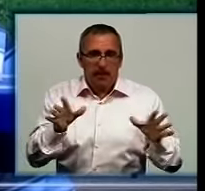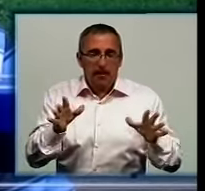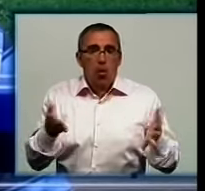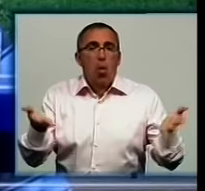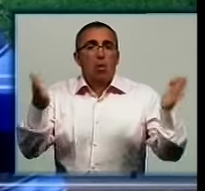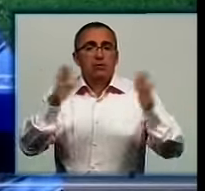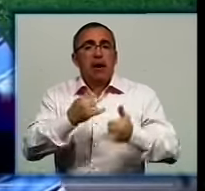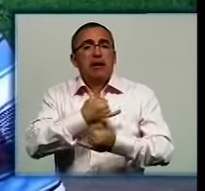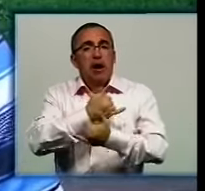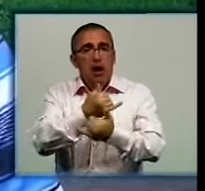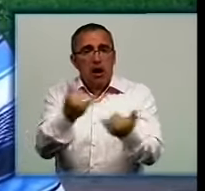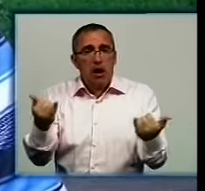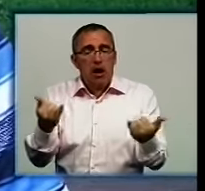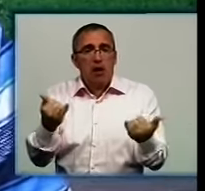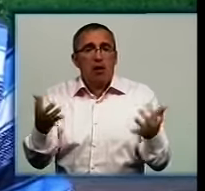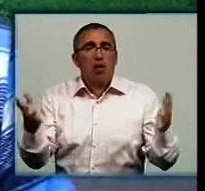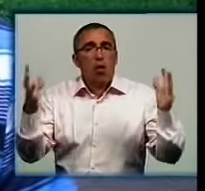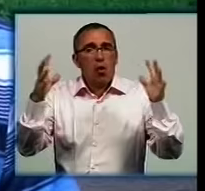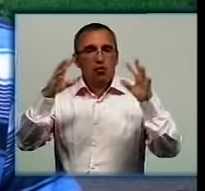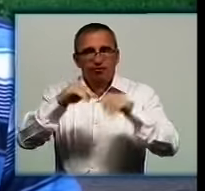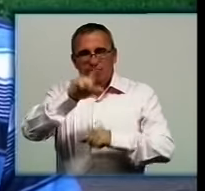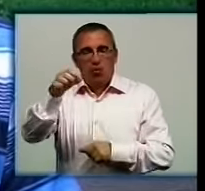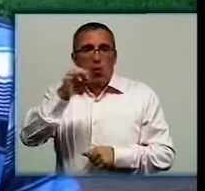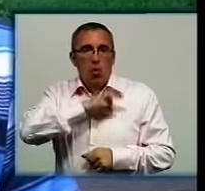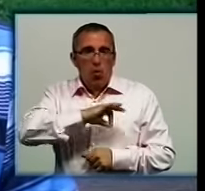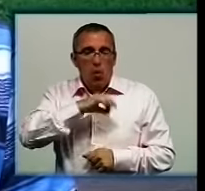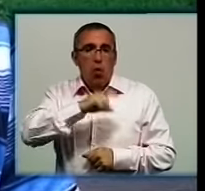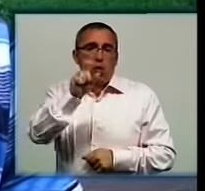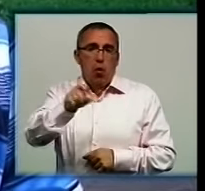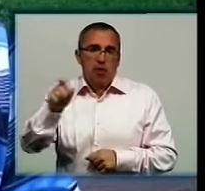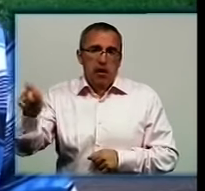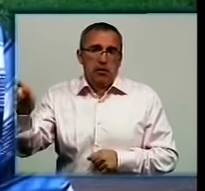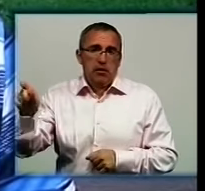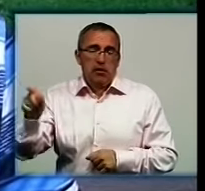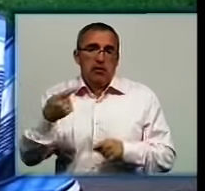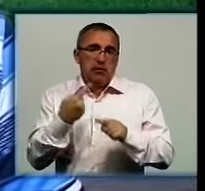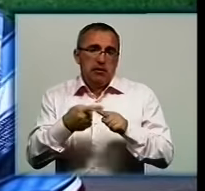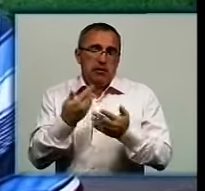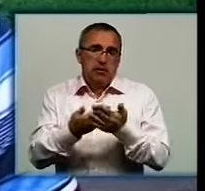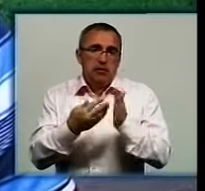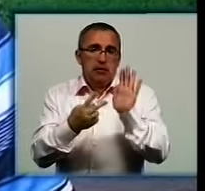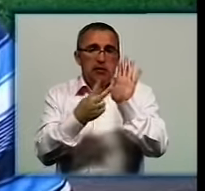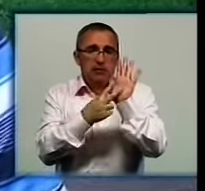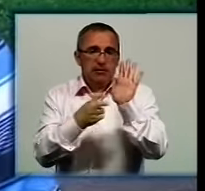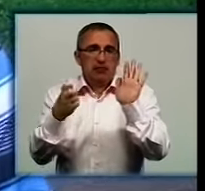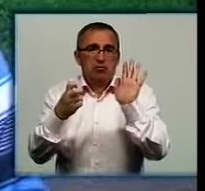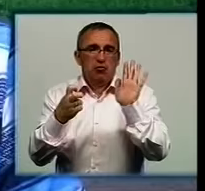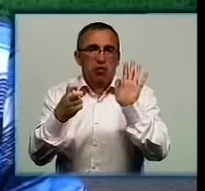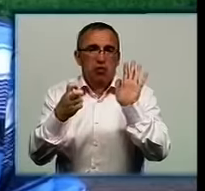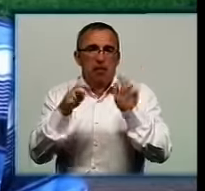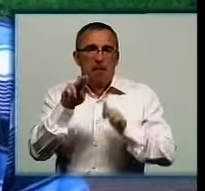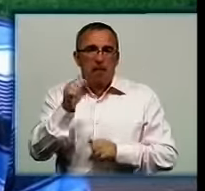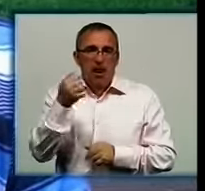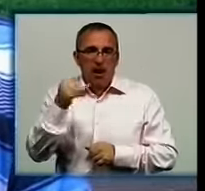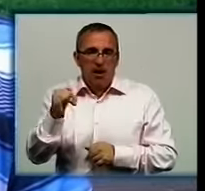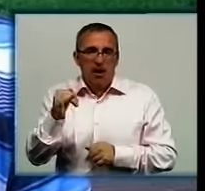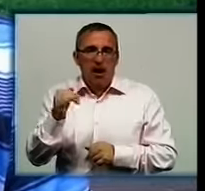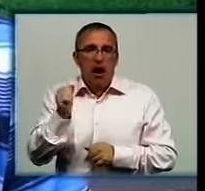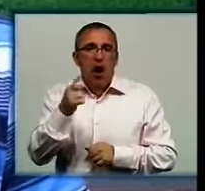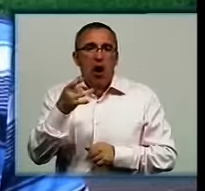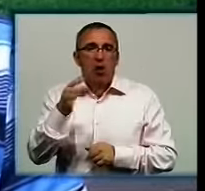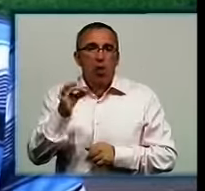для загального користування громадян. Це десь 700 більше пайщиків. Агрофірма